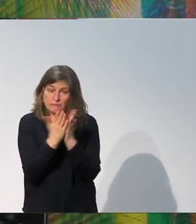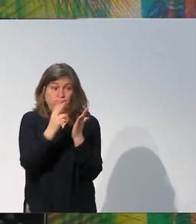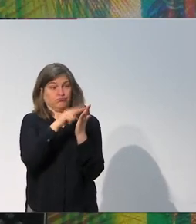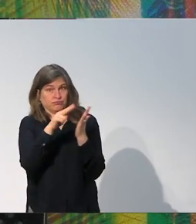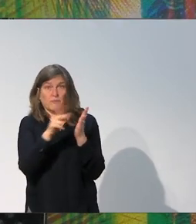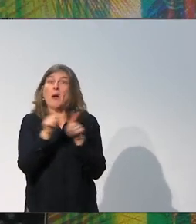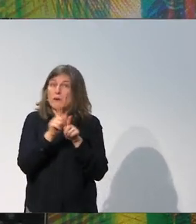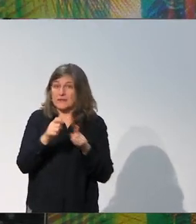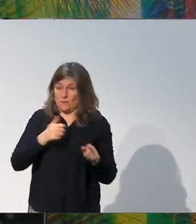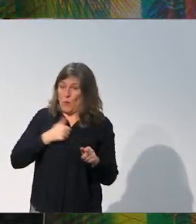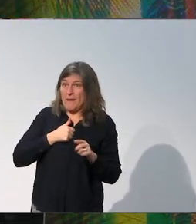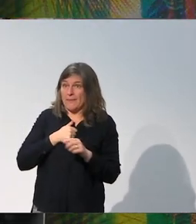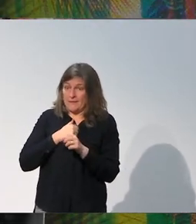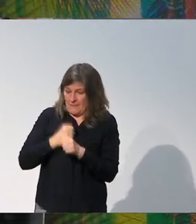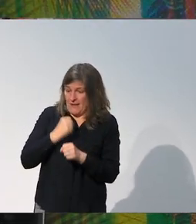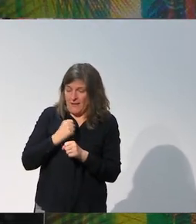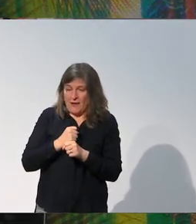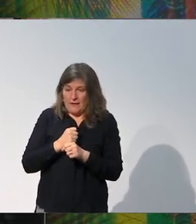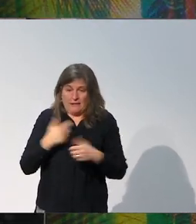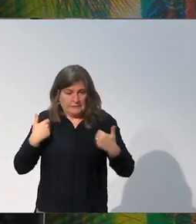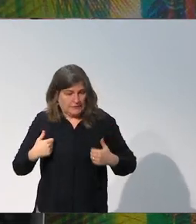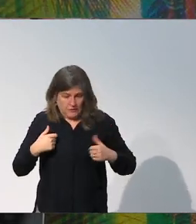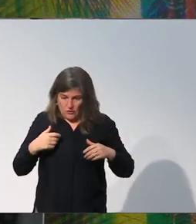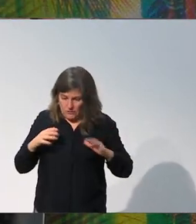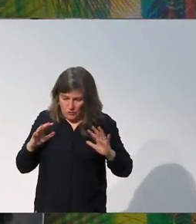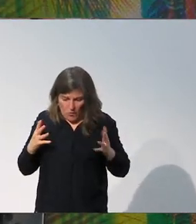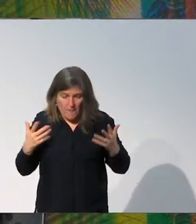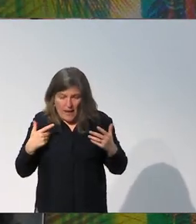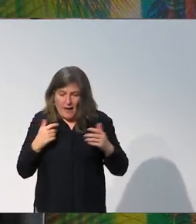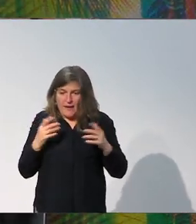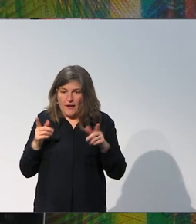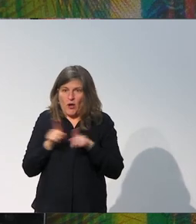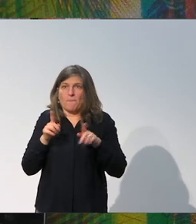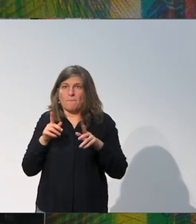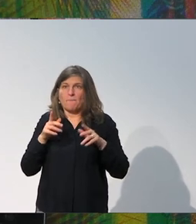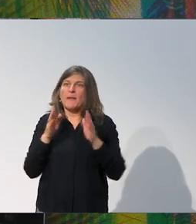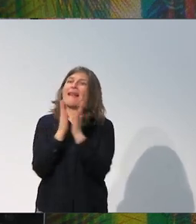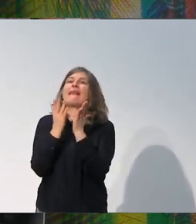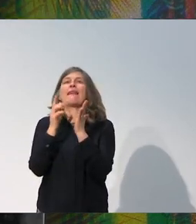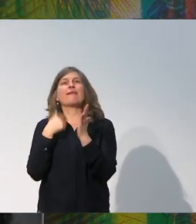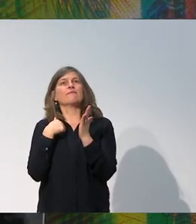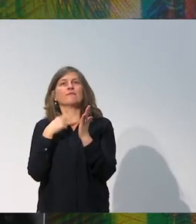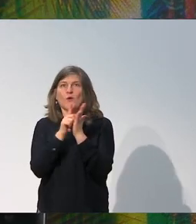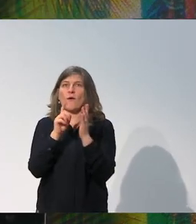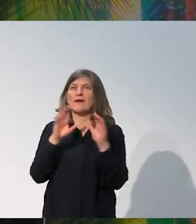j'ouvre le chantier comme je peux. Je ne commence pas à écrire un livre, j'ouvre un chantier. Et